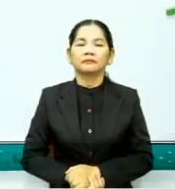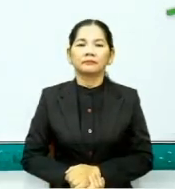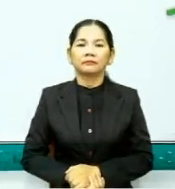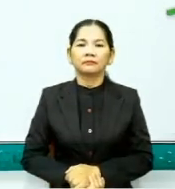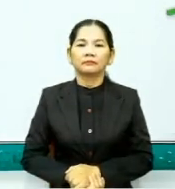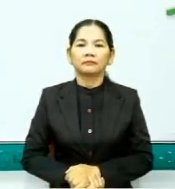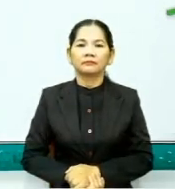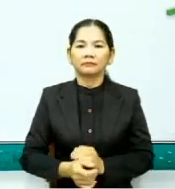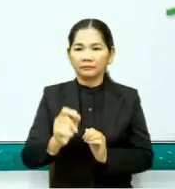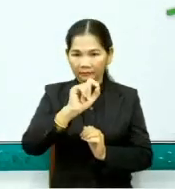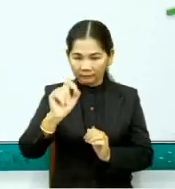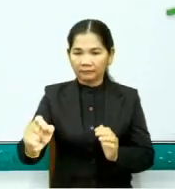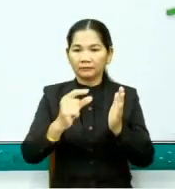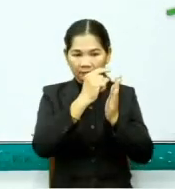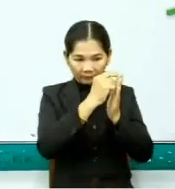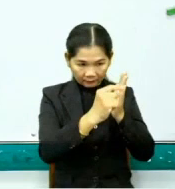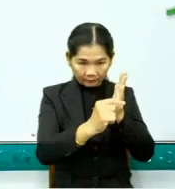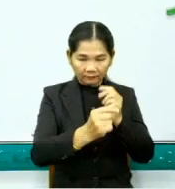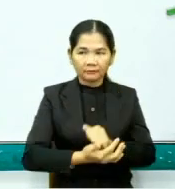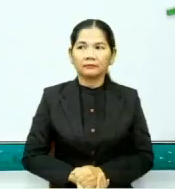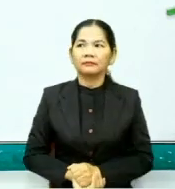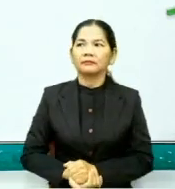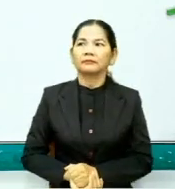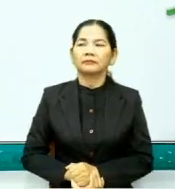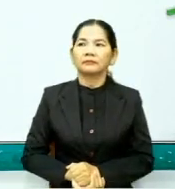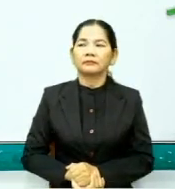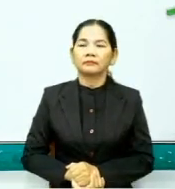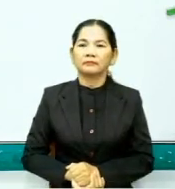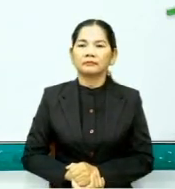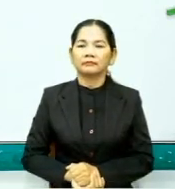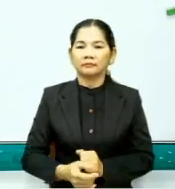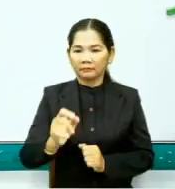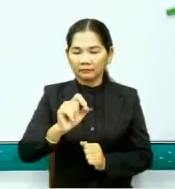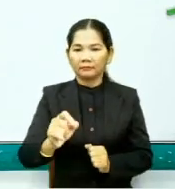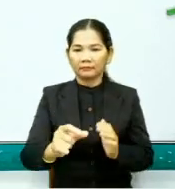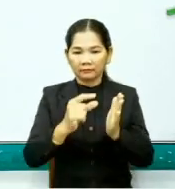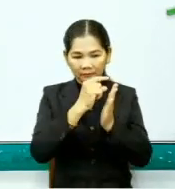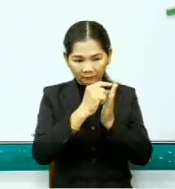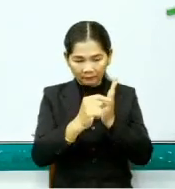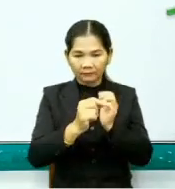đám á cứ con sơ xây chùm đón trường sân là con cha con sơ xây chùm đón trường trong